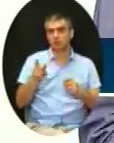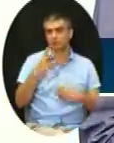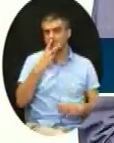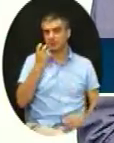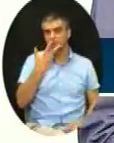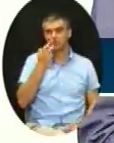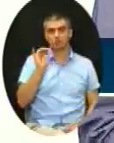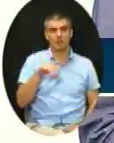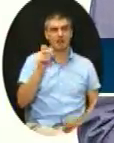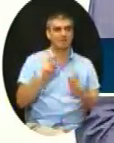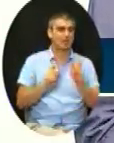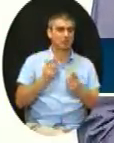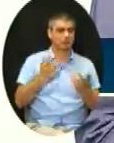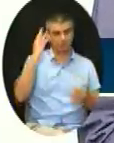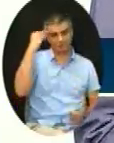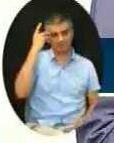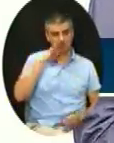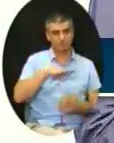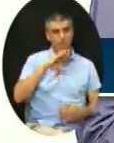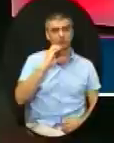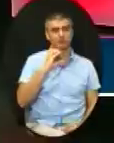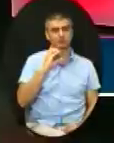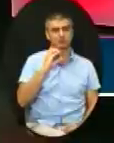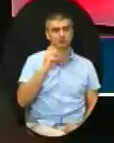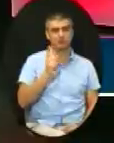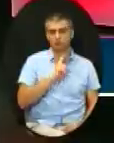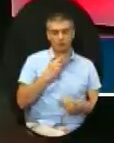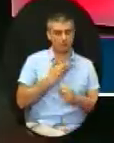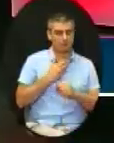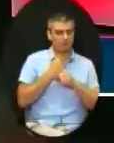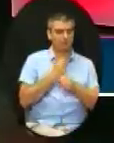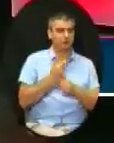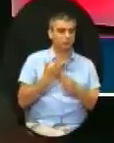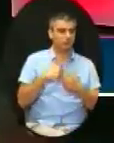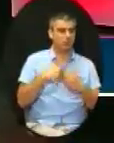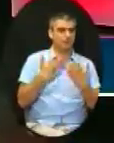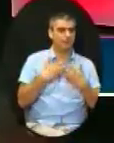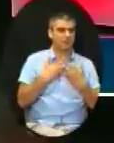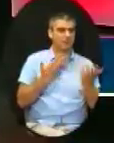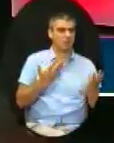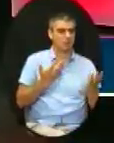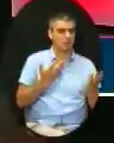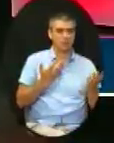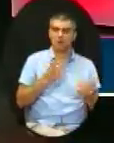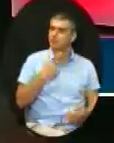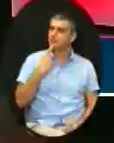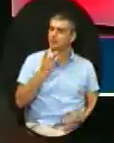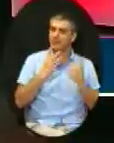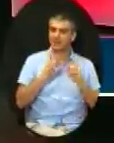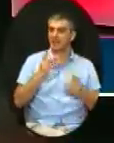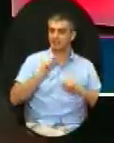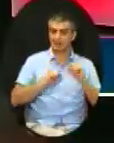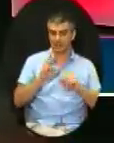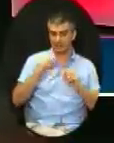בין 200 ל-300 אלף פלסטיני בשטחי C, שפשוט לא מיוצגים במנגנוני התכנון. אז אתה אומר שהדרך שבה